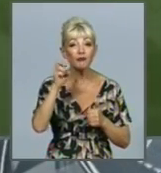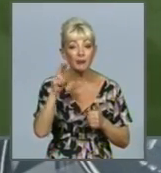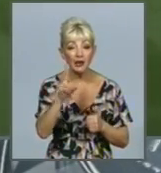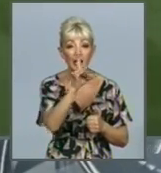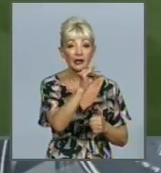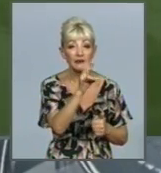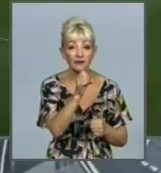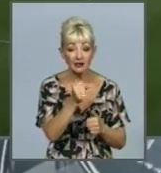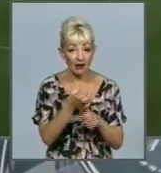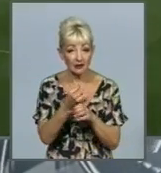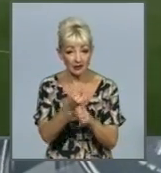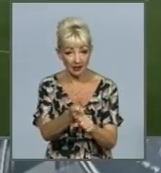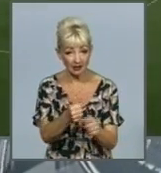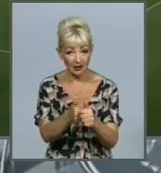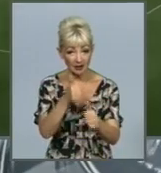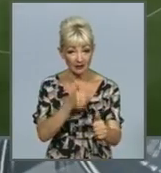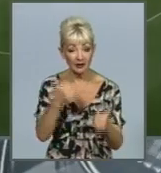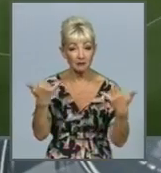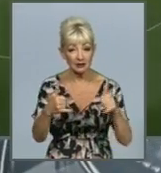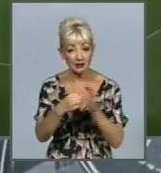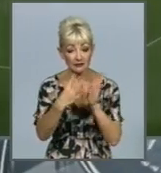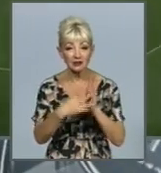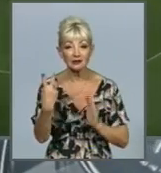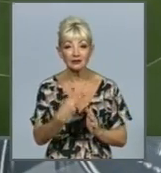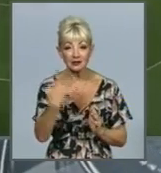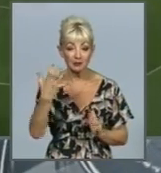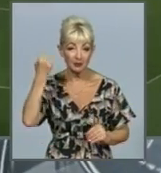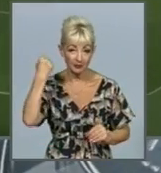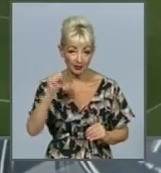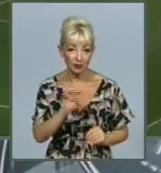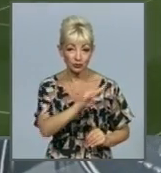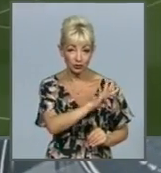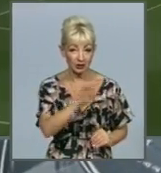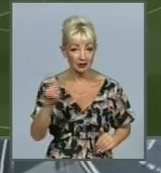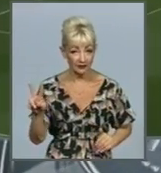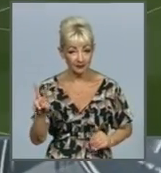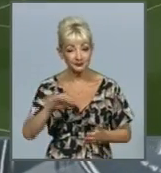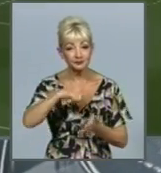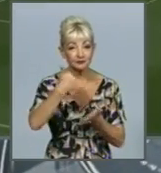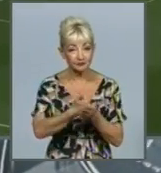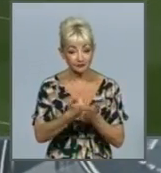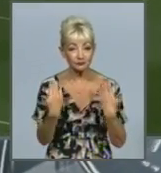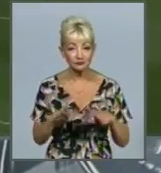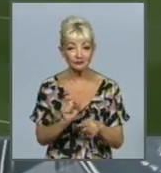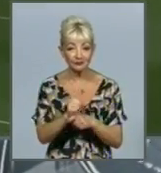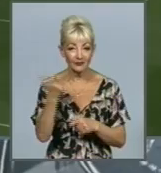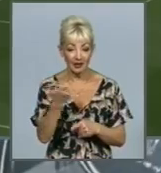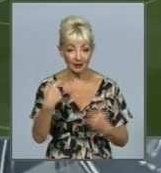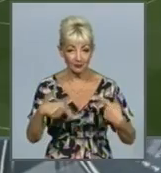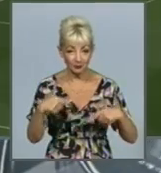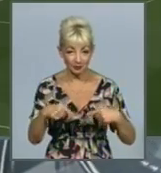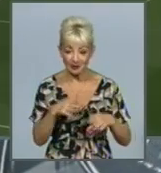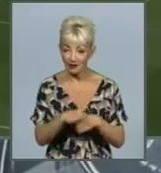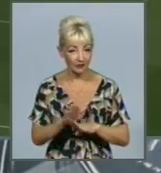Кривенко сократил отставание, и в итоге металлист 19-25 победил 4-2. Главную же задачу харьковские футболисты